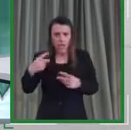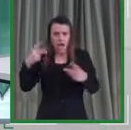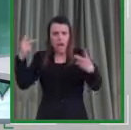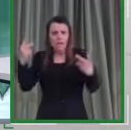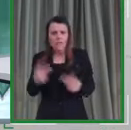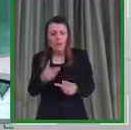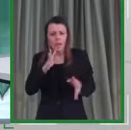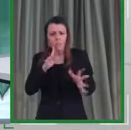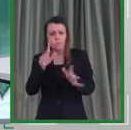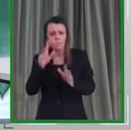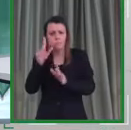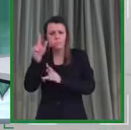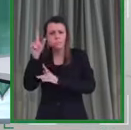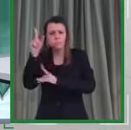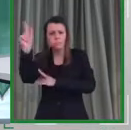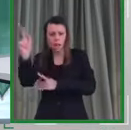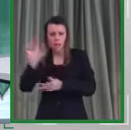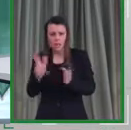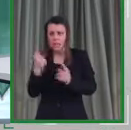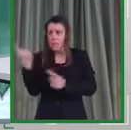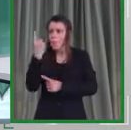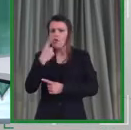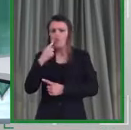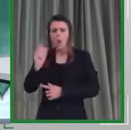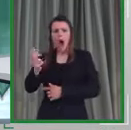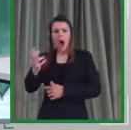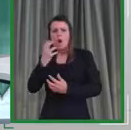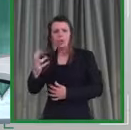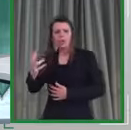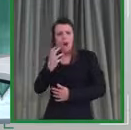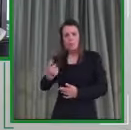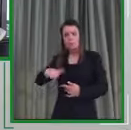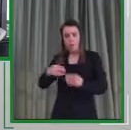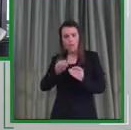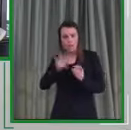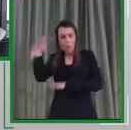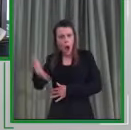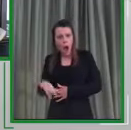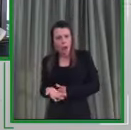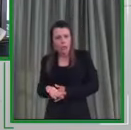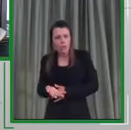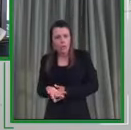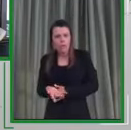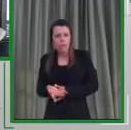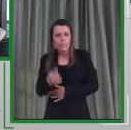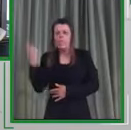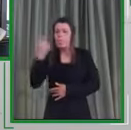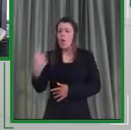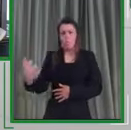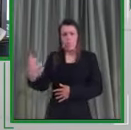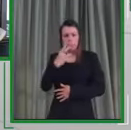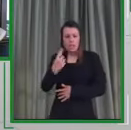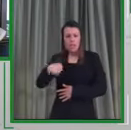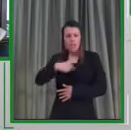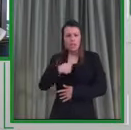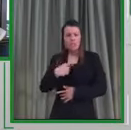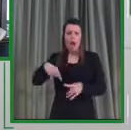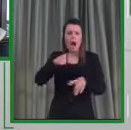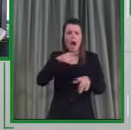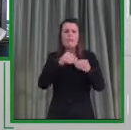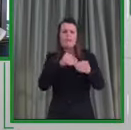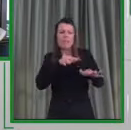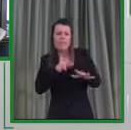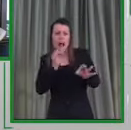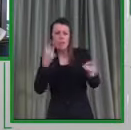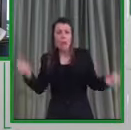ci accusa di cose che non abbiamo fatto che ci imputa azioni che non sono che sono il contrario